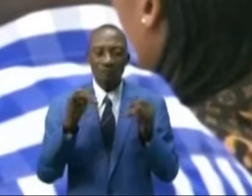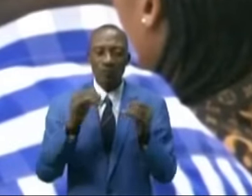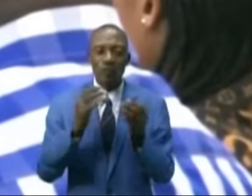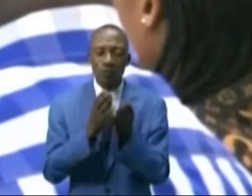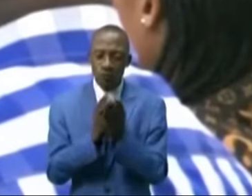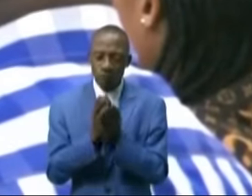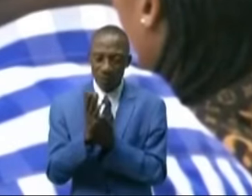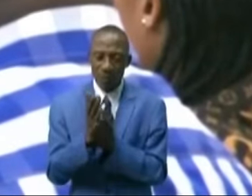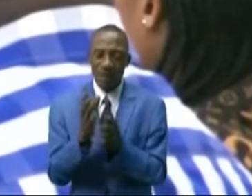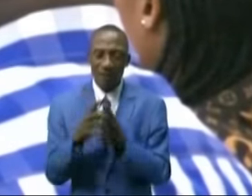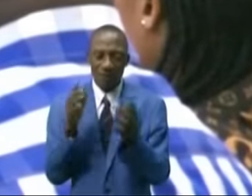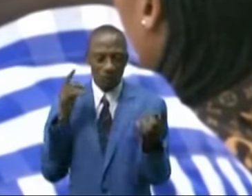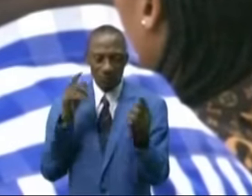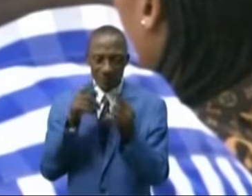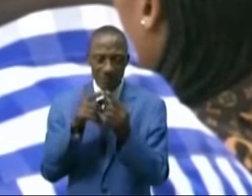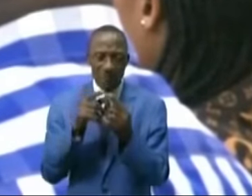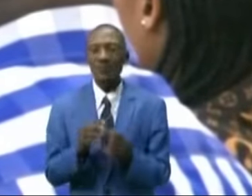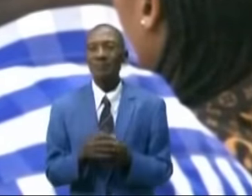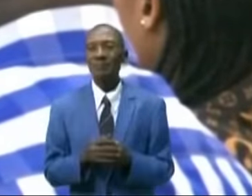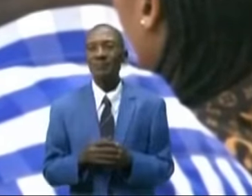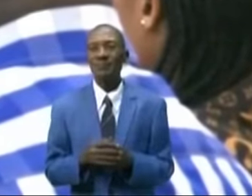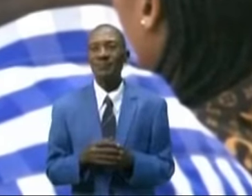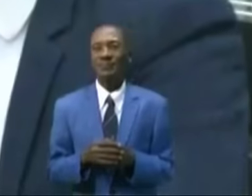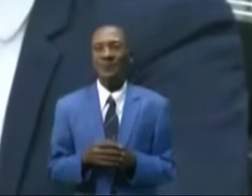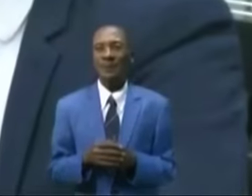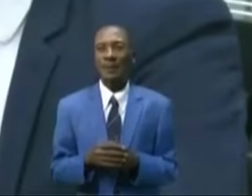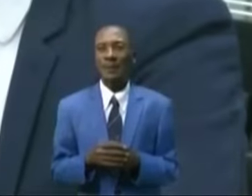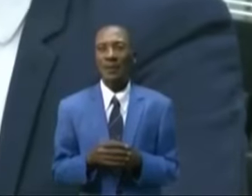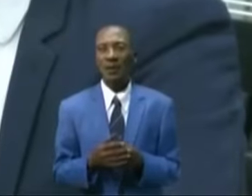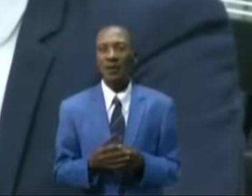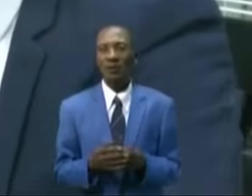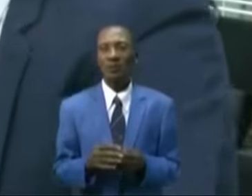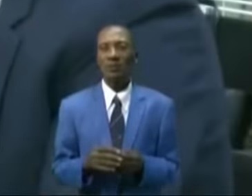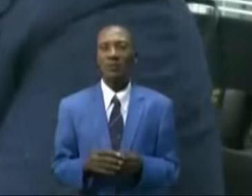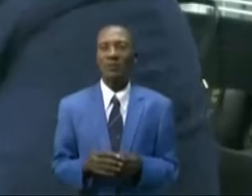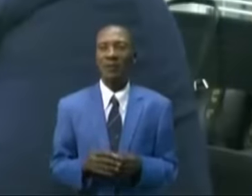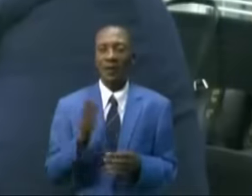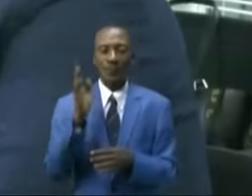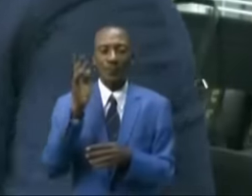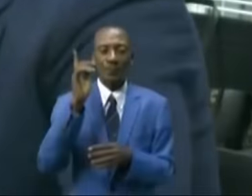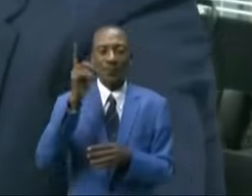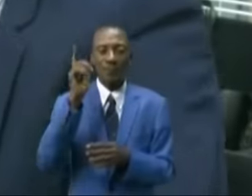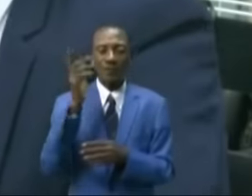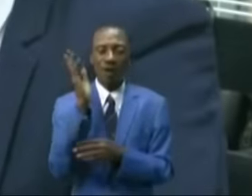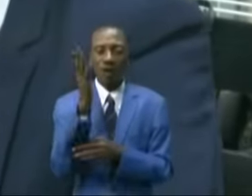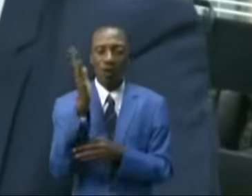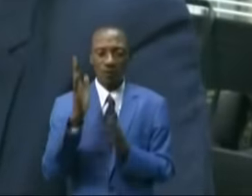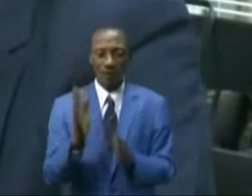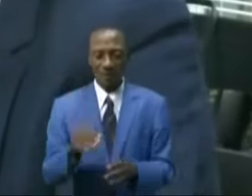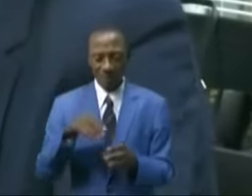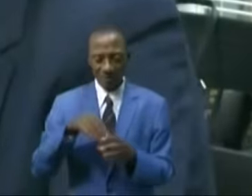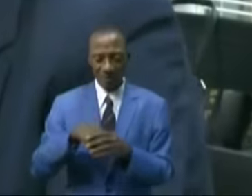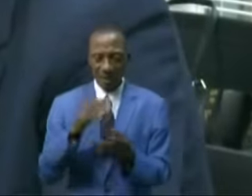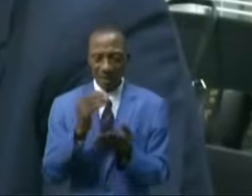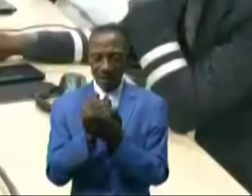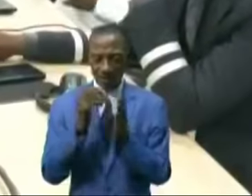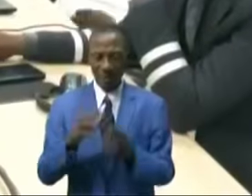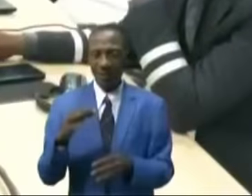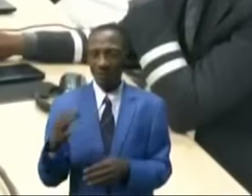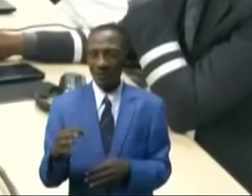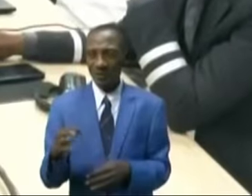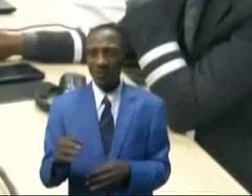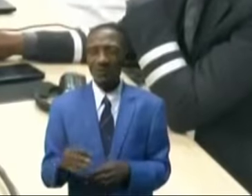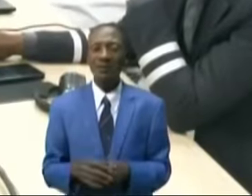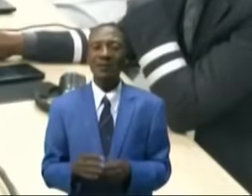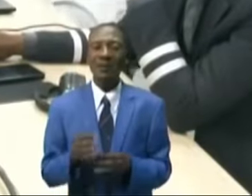Invité à cet exercice avec la presse, Didier Larocque, premier conseiller à l'ambassade de France, a apprécié à juste